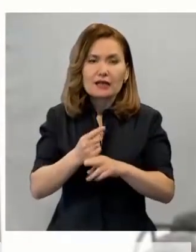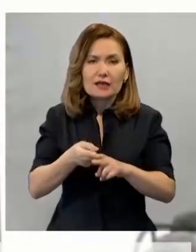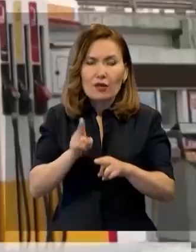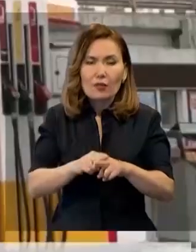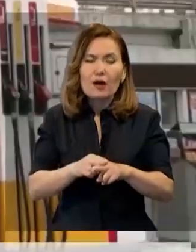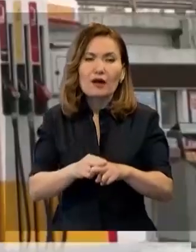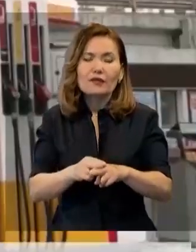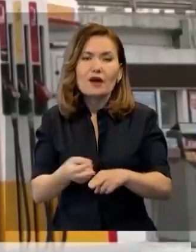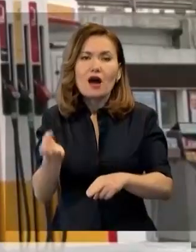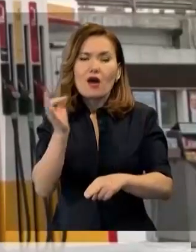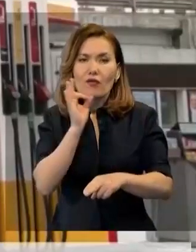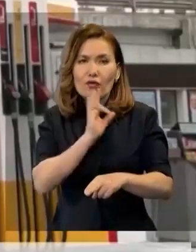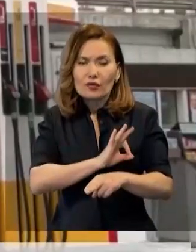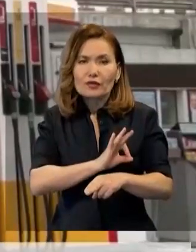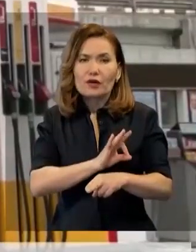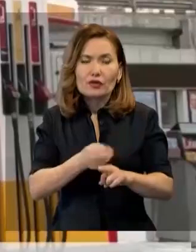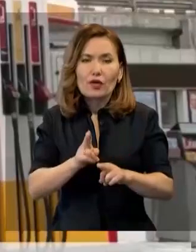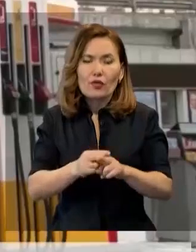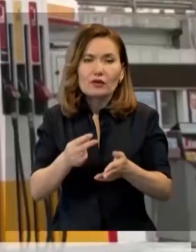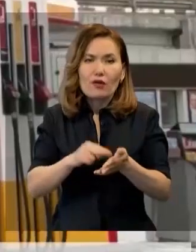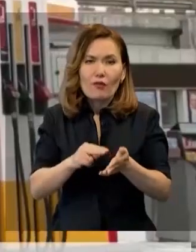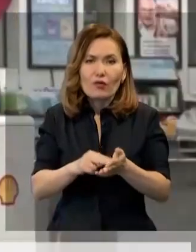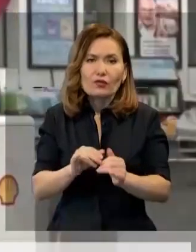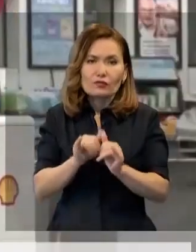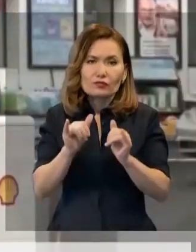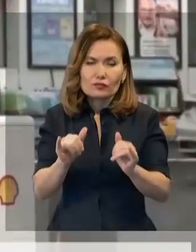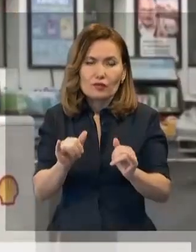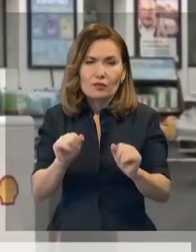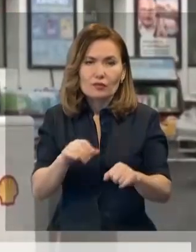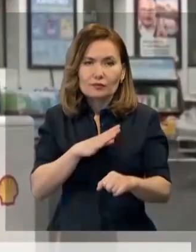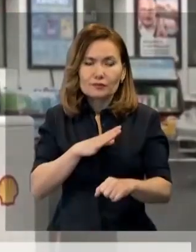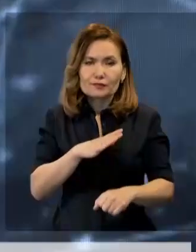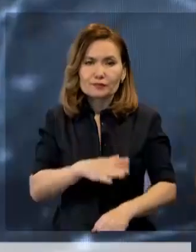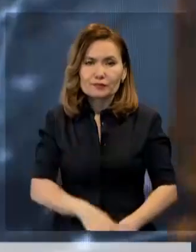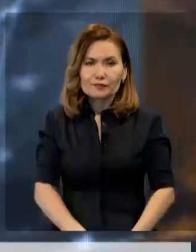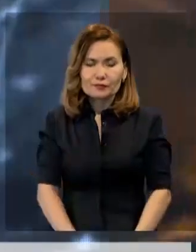әсерін азайтып, бағаның күрт шарықтап кетуінің алдын алуға болады дейді.